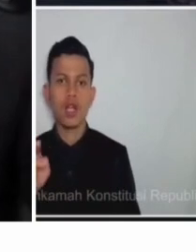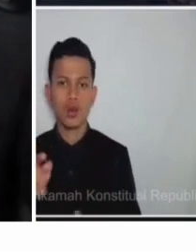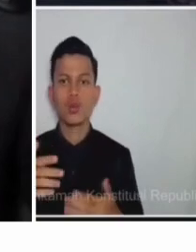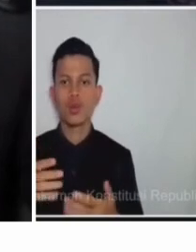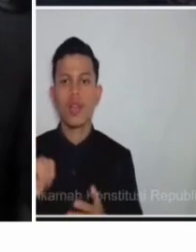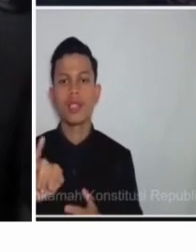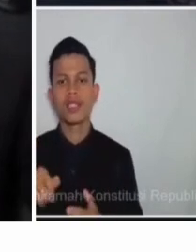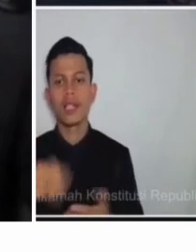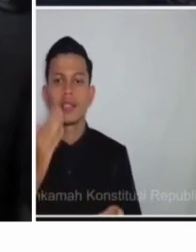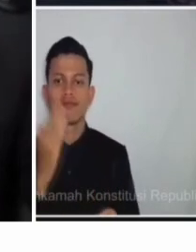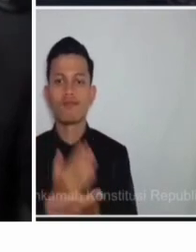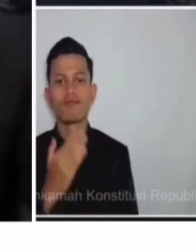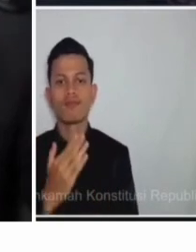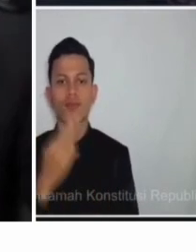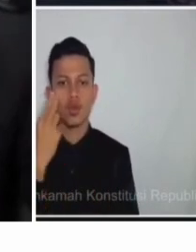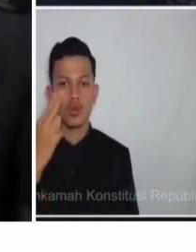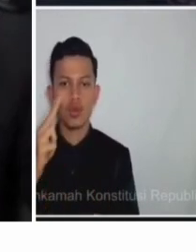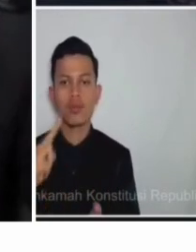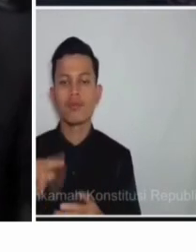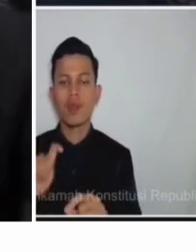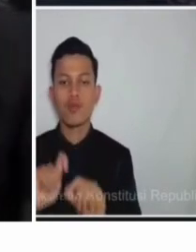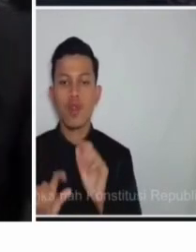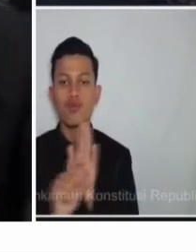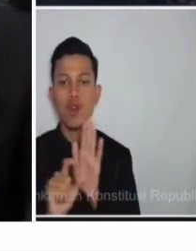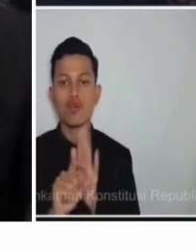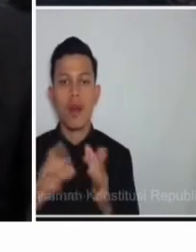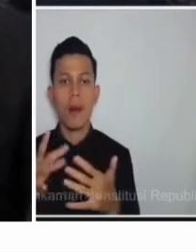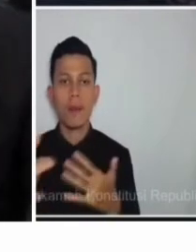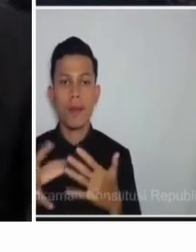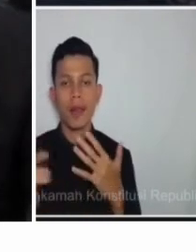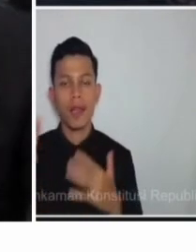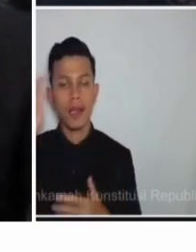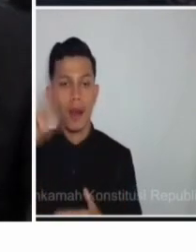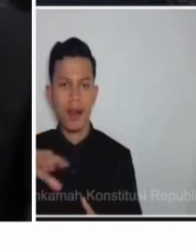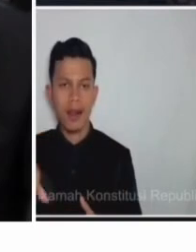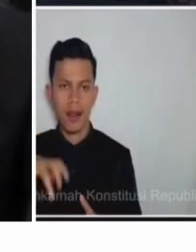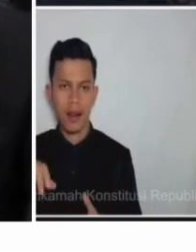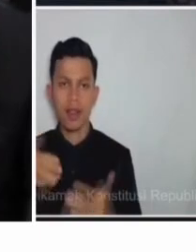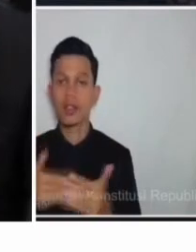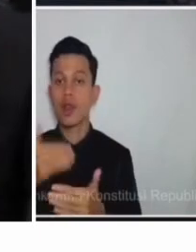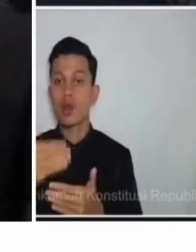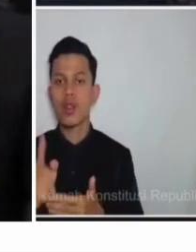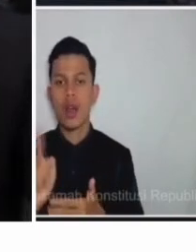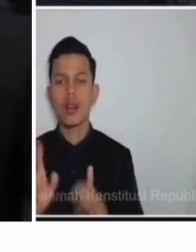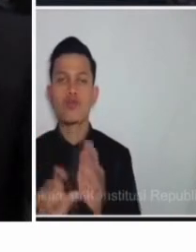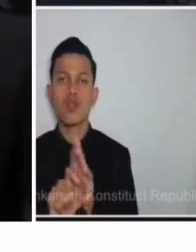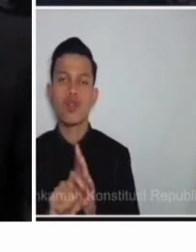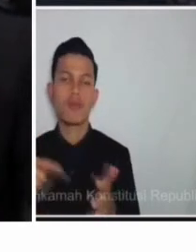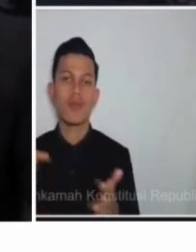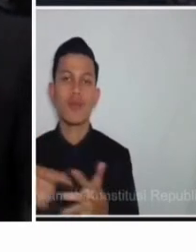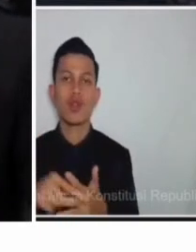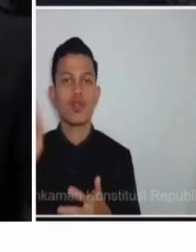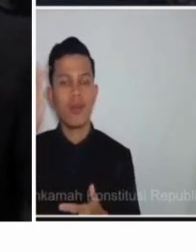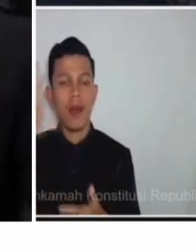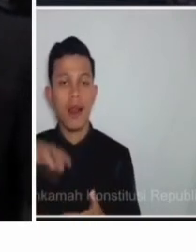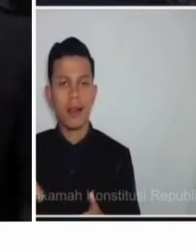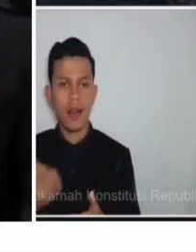memperoleh kekuatan hukum tetap sejak diucapkan dan tidak ada upaya hukum lain yang dapat ditempuh jadi